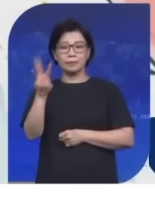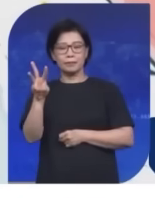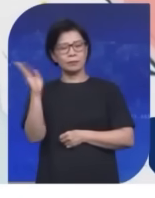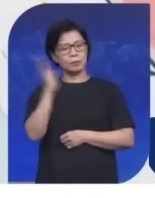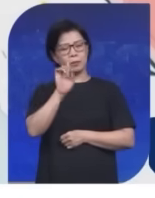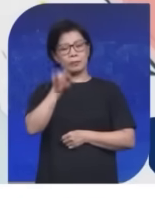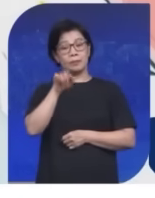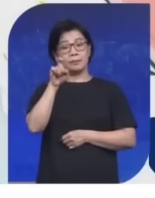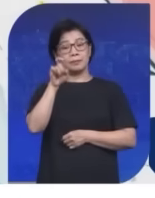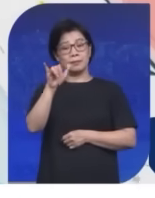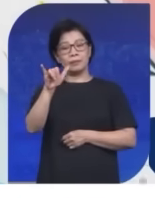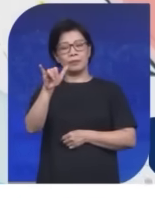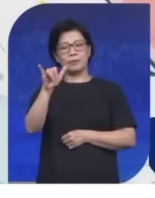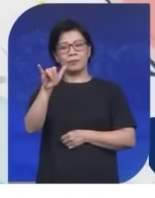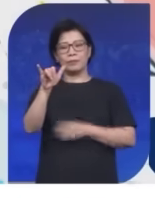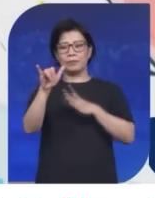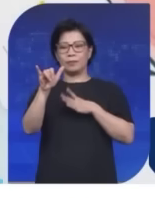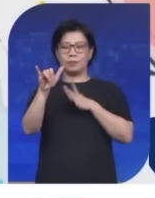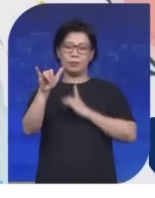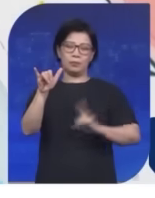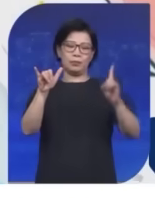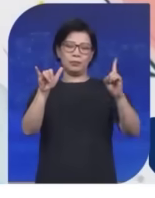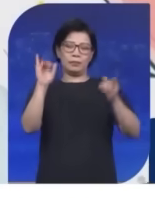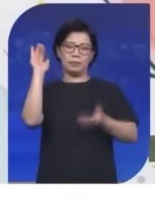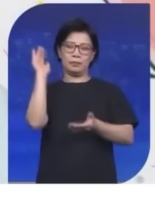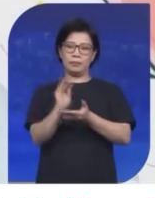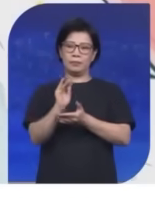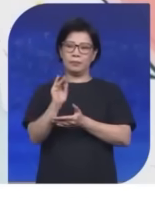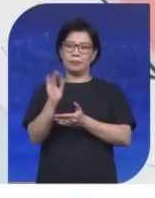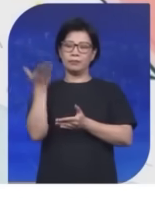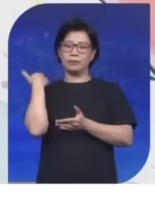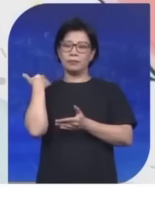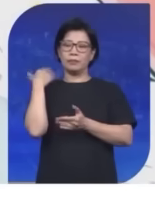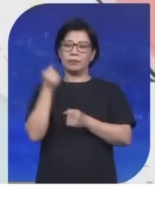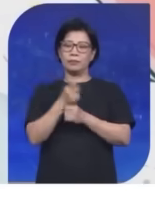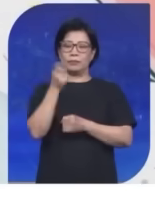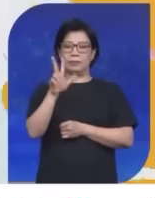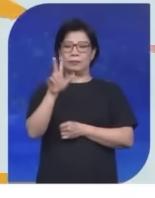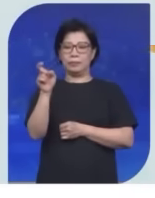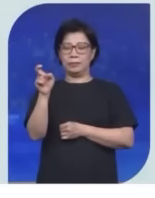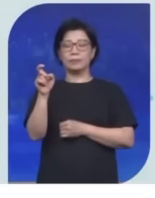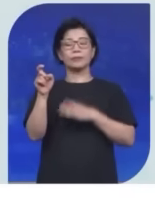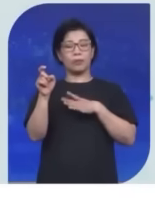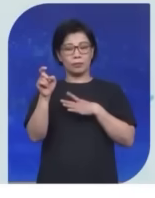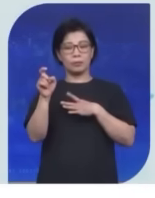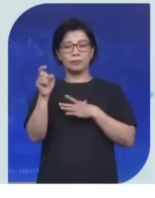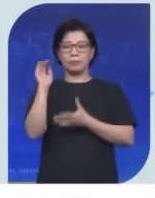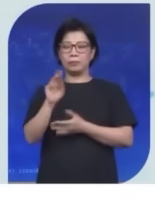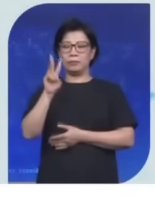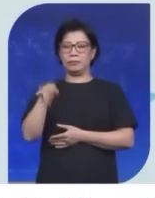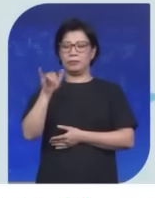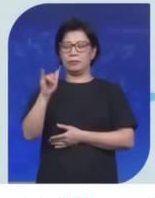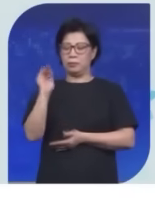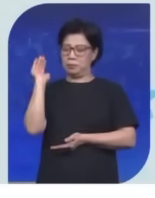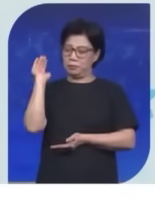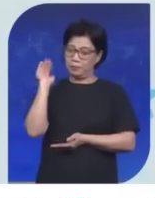khoảng 1,96 con trên một phụ nữ, giảm so với mức là 3,6 con trên một phụ nữ vào năm 1989 và là mức thấp nhất